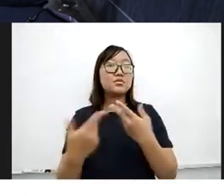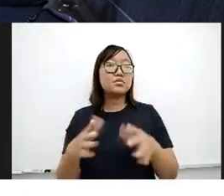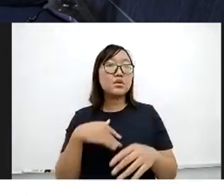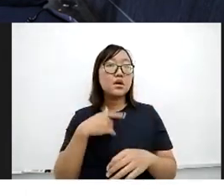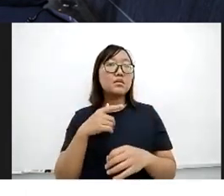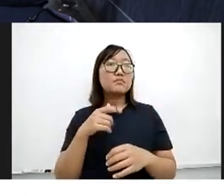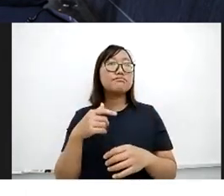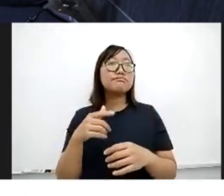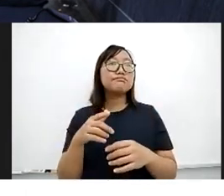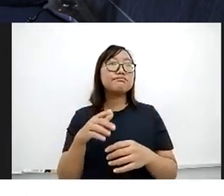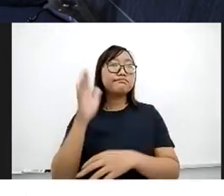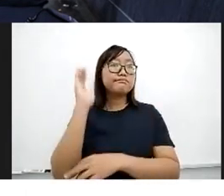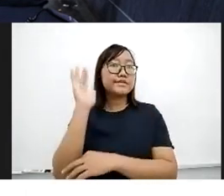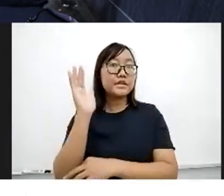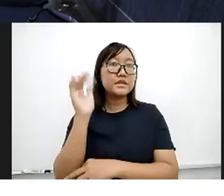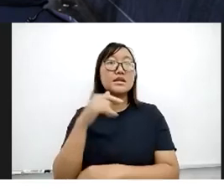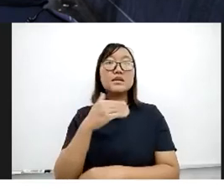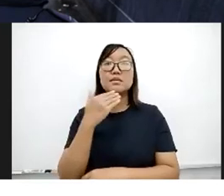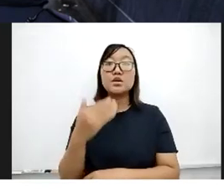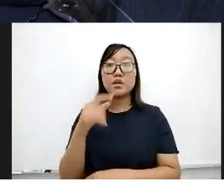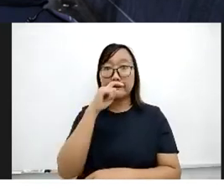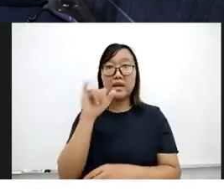welcome from